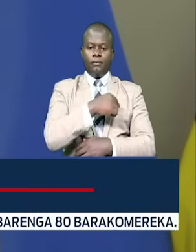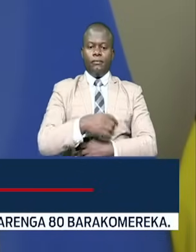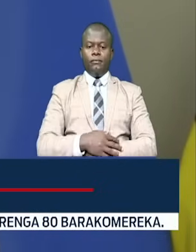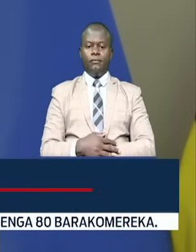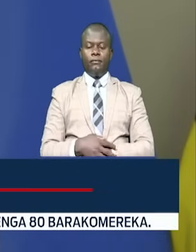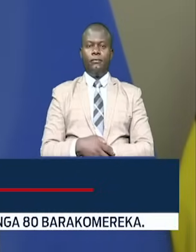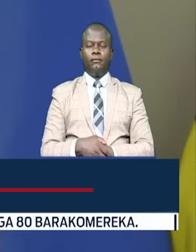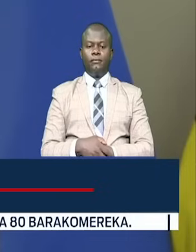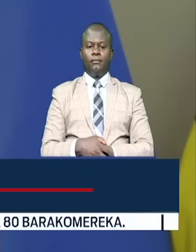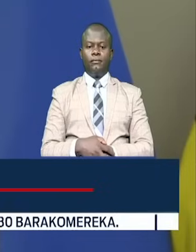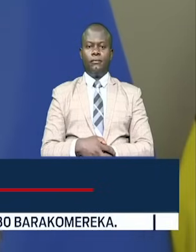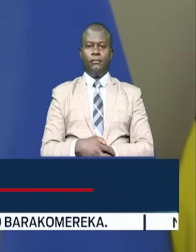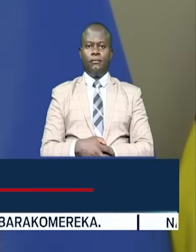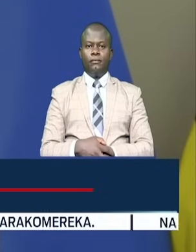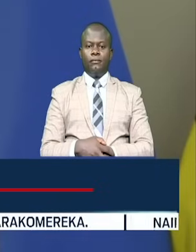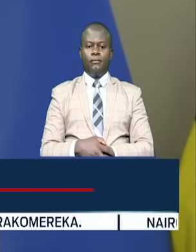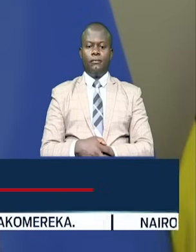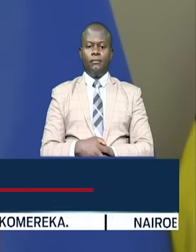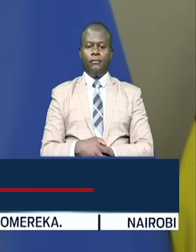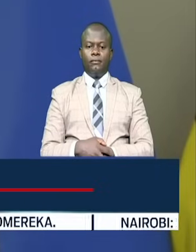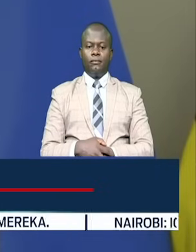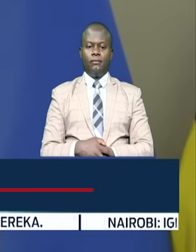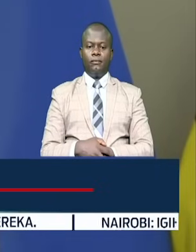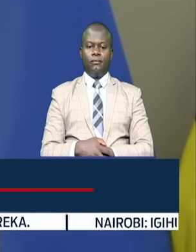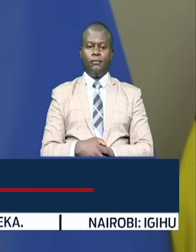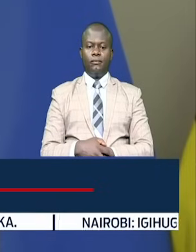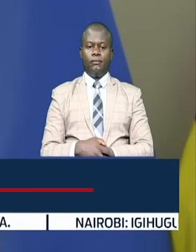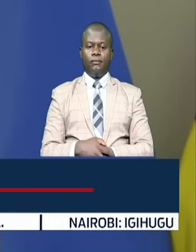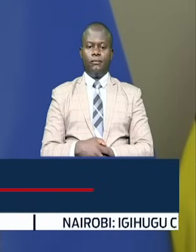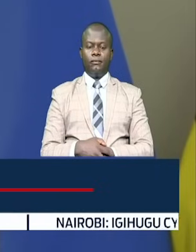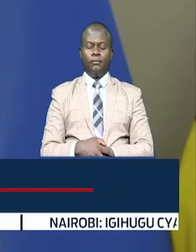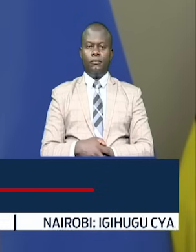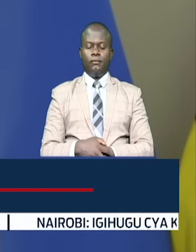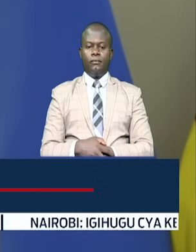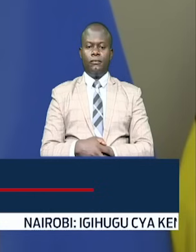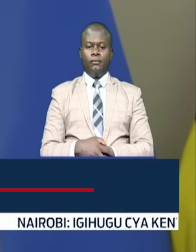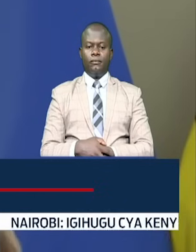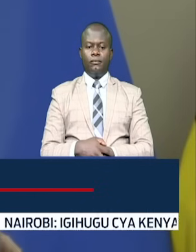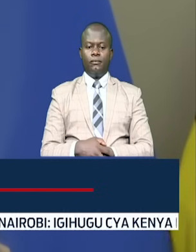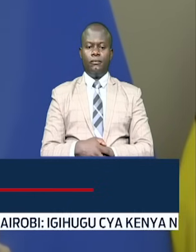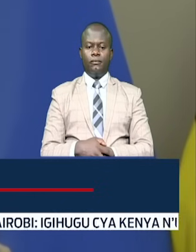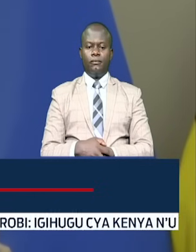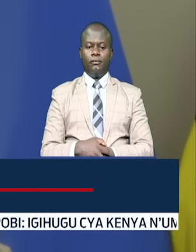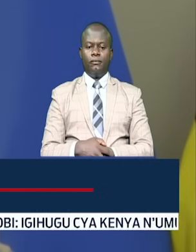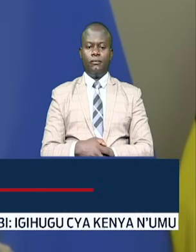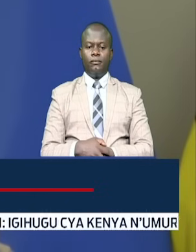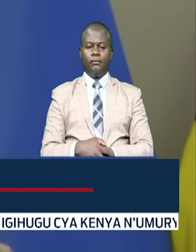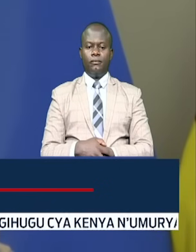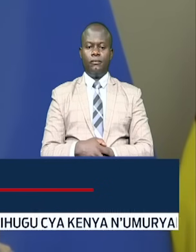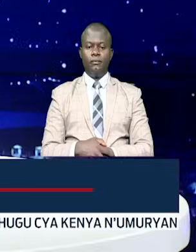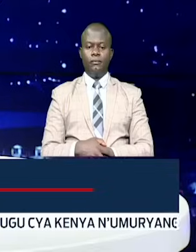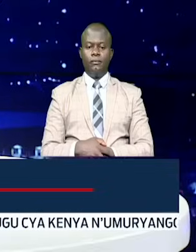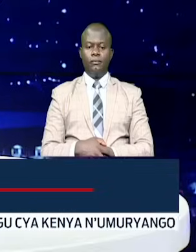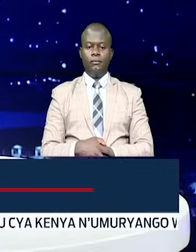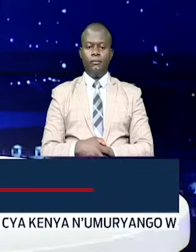climate and the challenges we face with the climate crisis where we would like to intensify our cooperation.